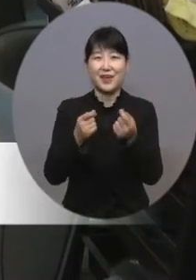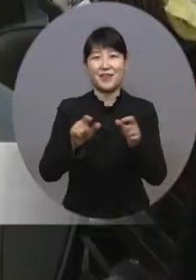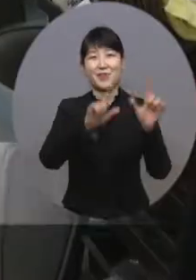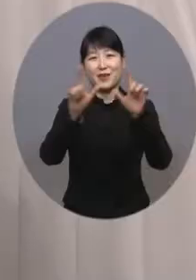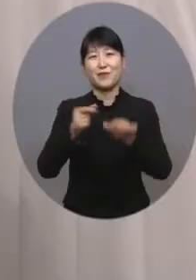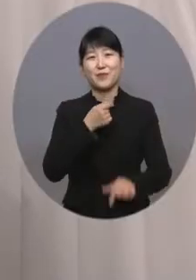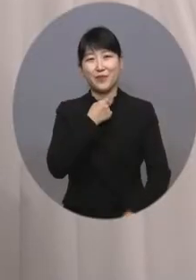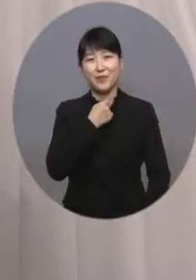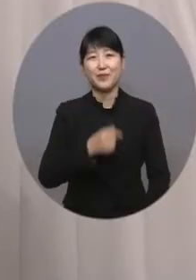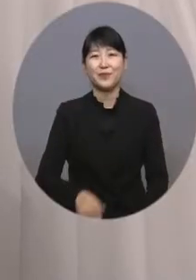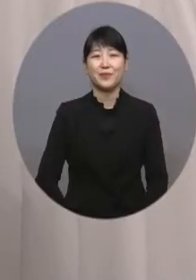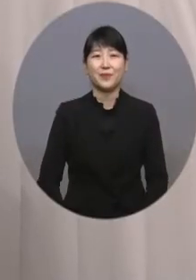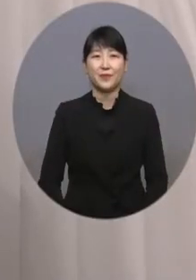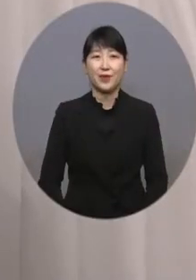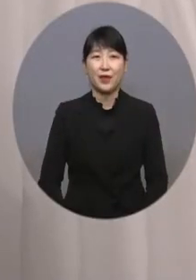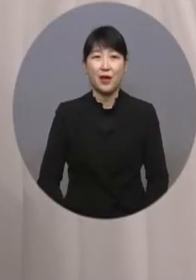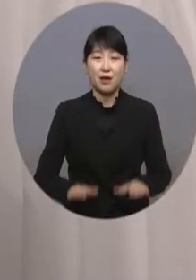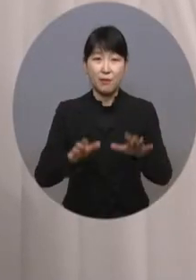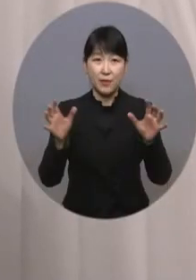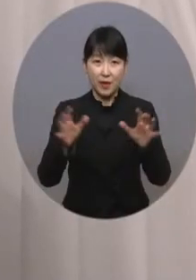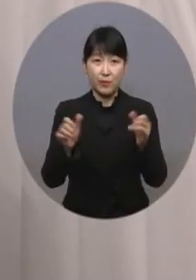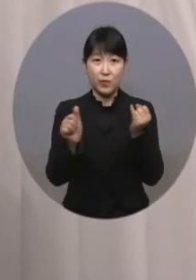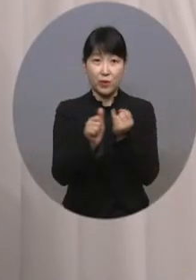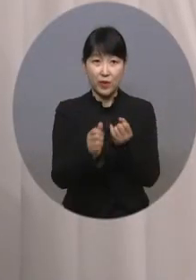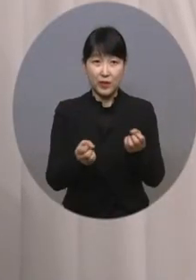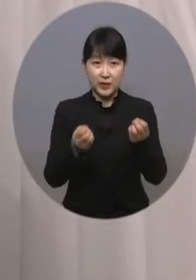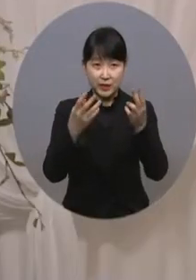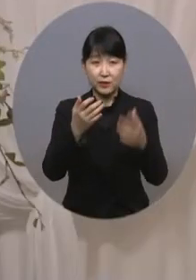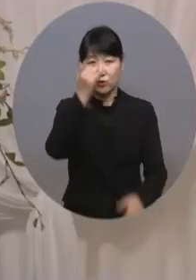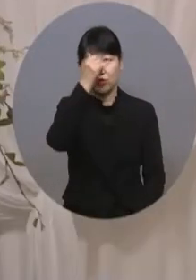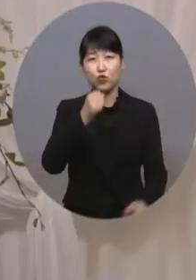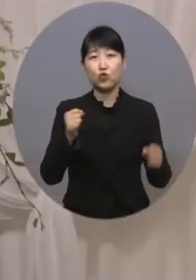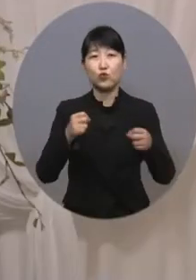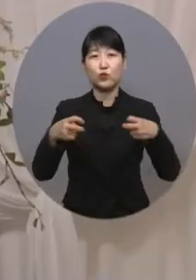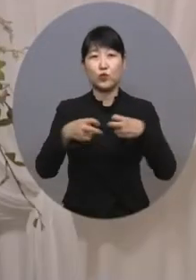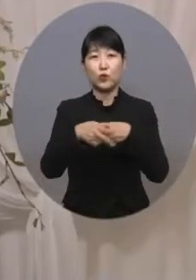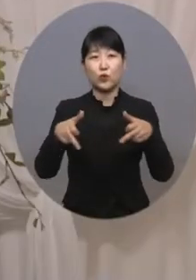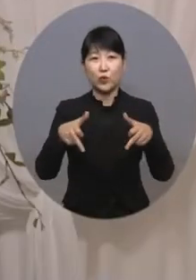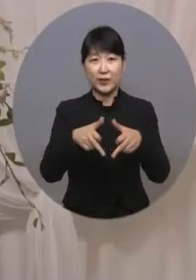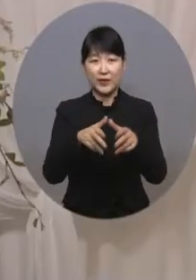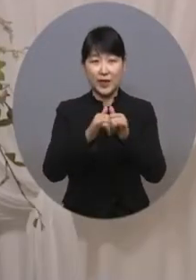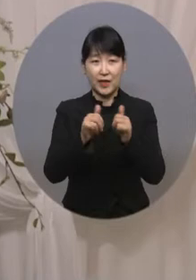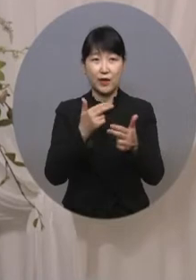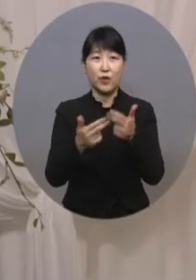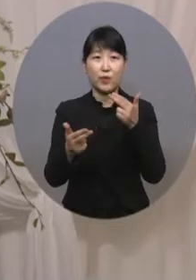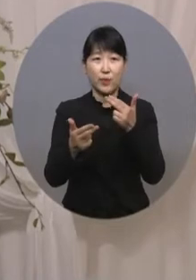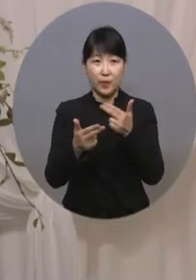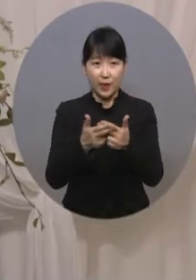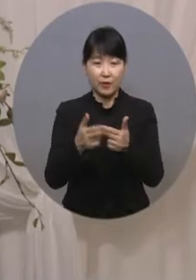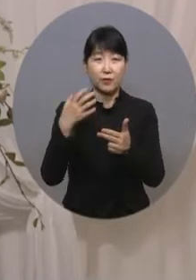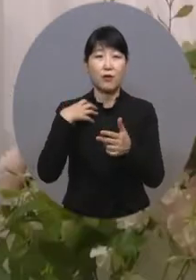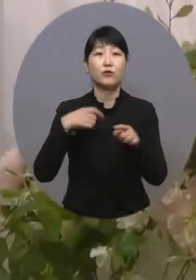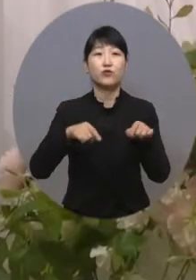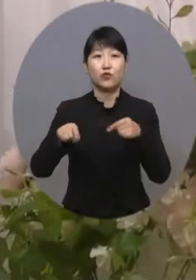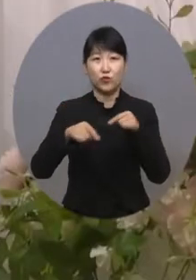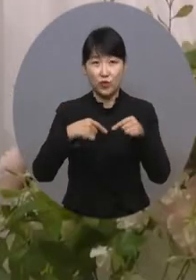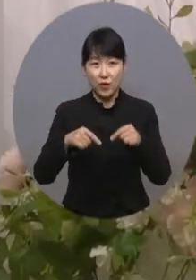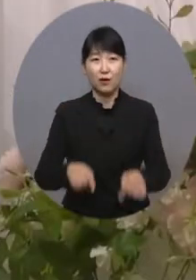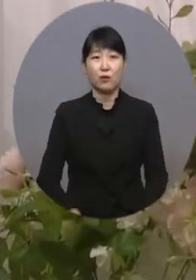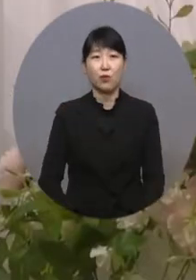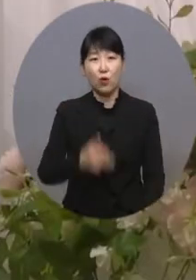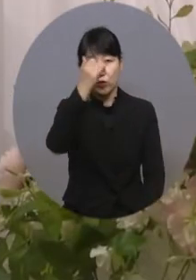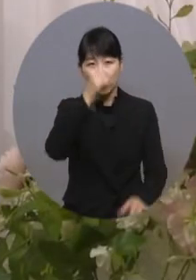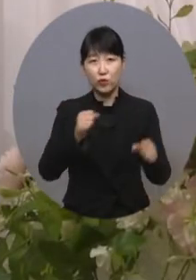싶었어요. 이번 합동 결혼식은 충북교통장애인협회 송기성 회장이 주최하고 충청북도와 청주 동서